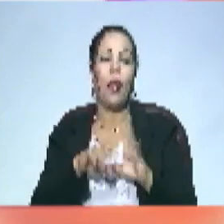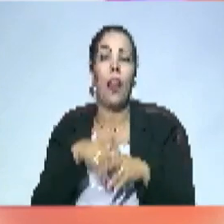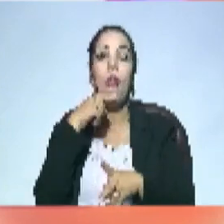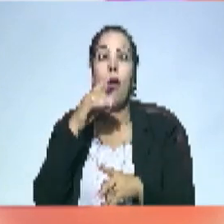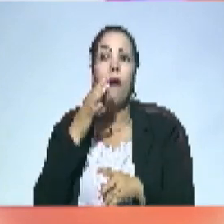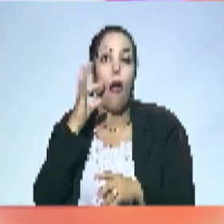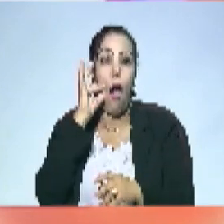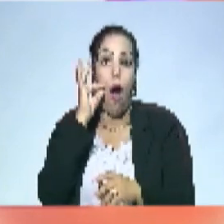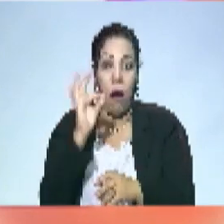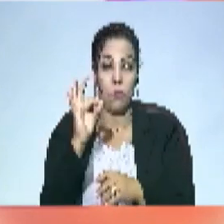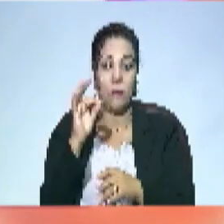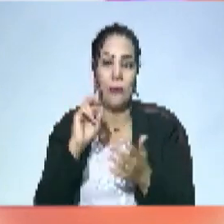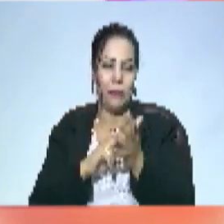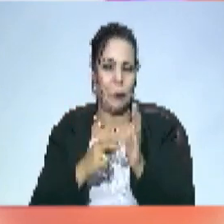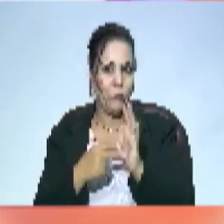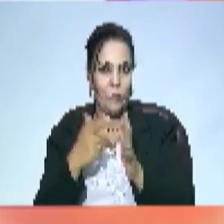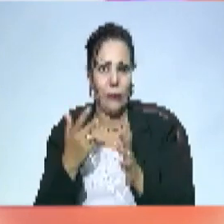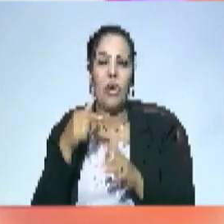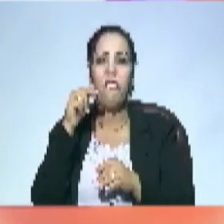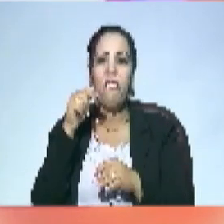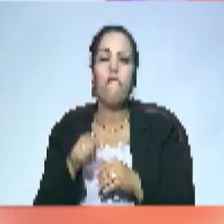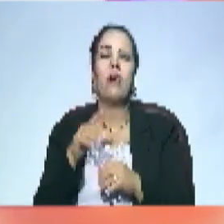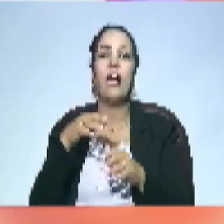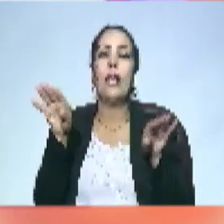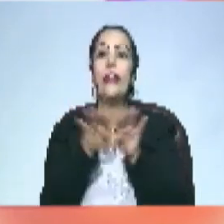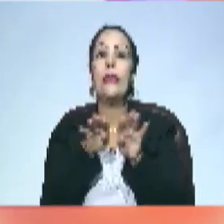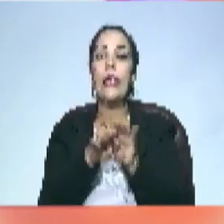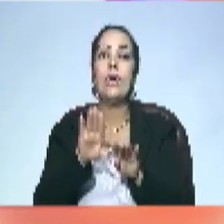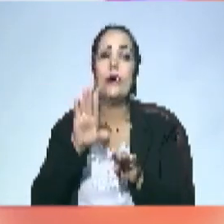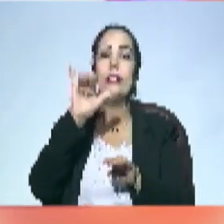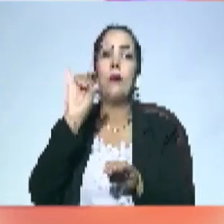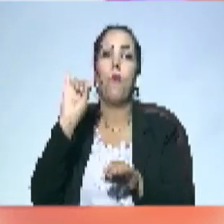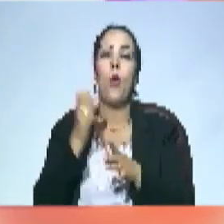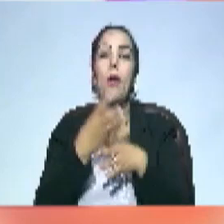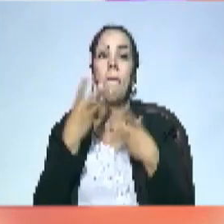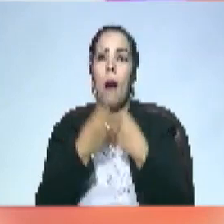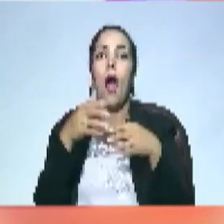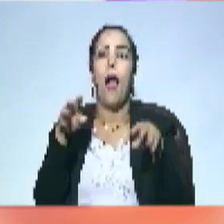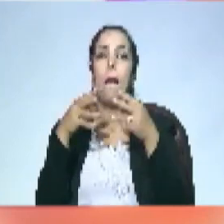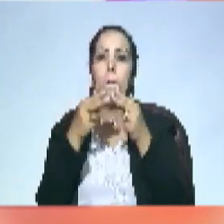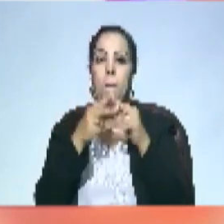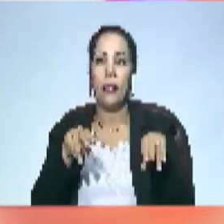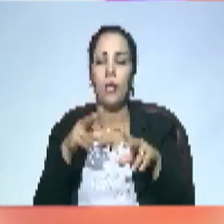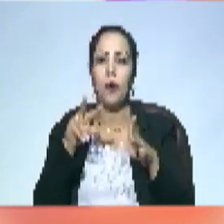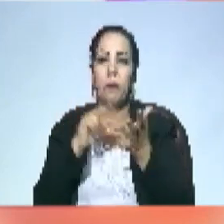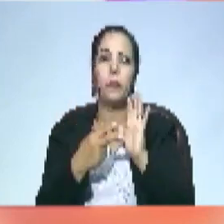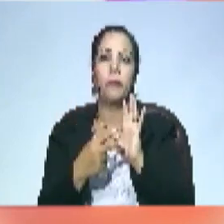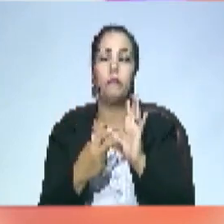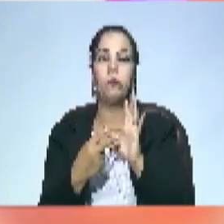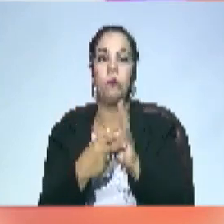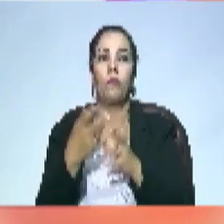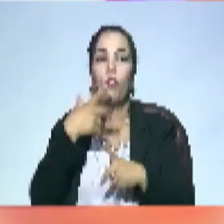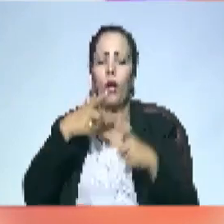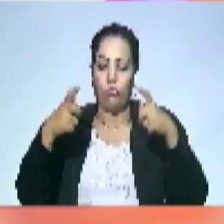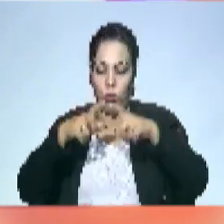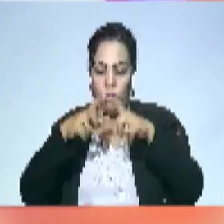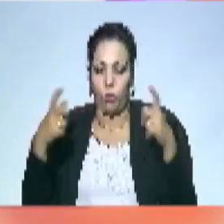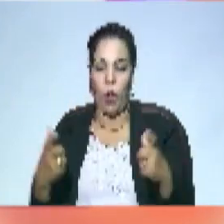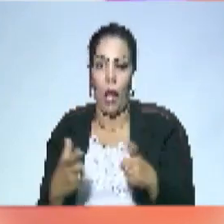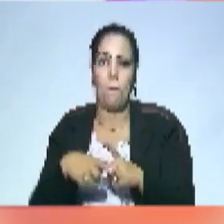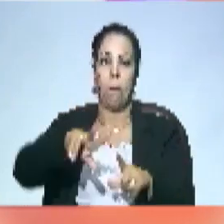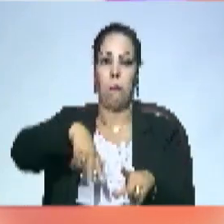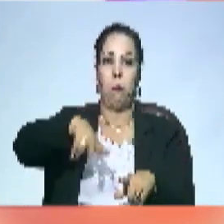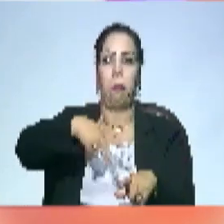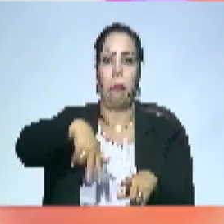الأصلي بيتعمل دقيق سيمولينا وبيتعمل بالبيض وبيتحط في عجانة شبه العلبة دي كده،